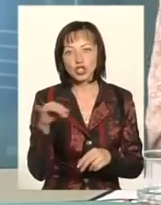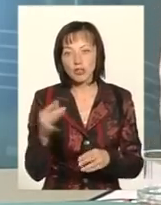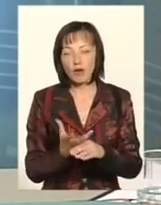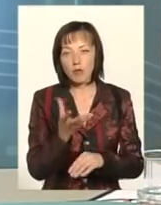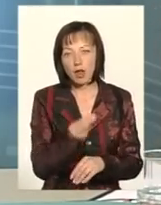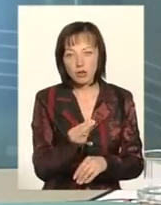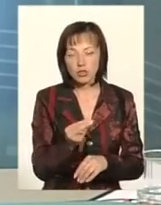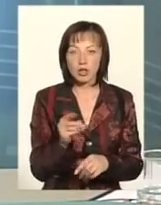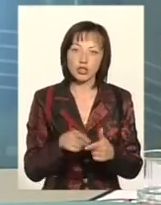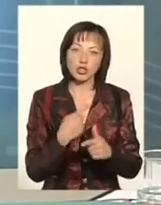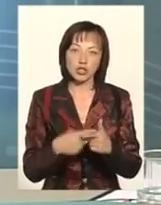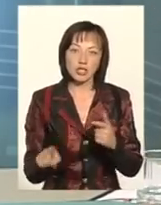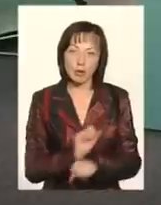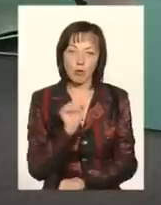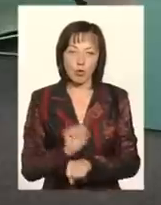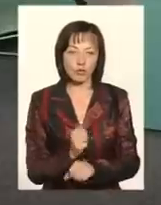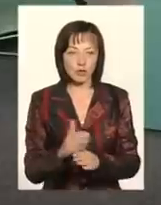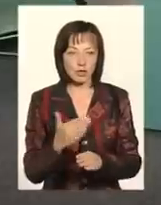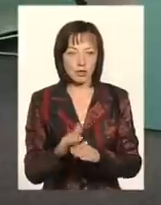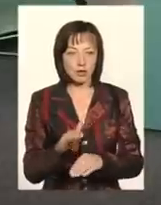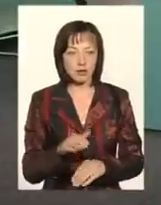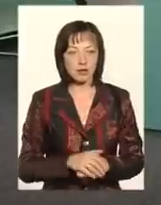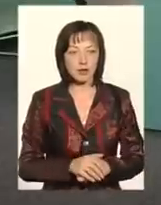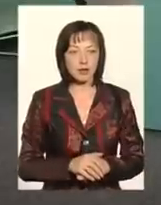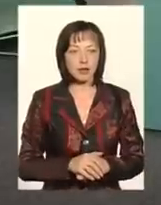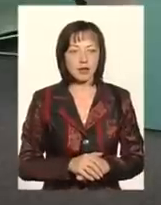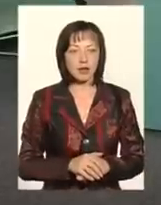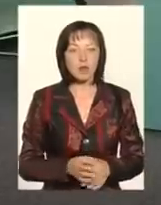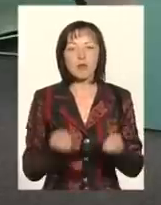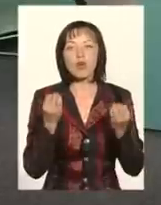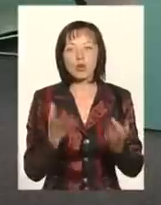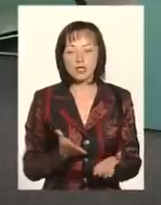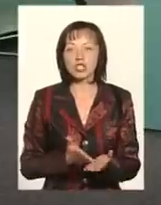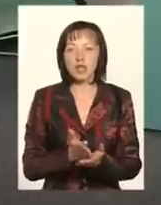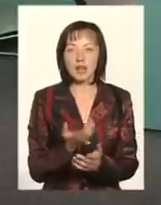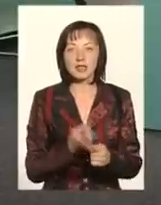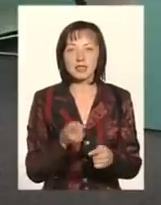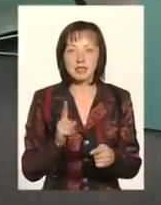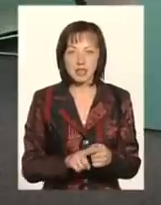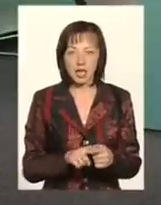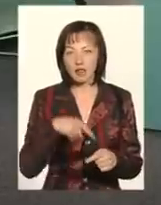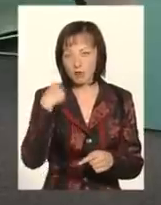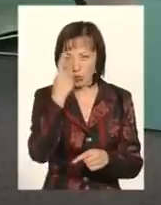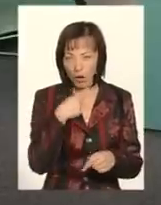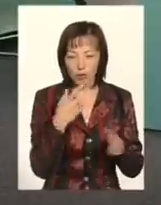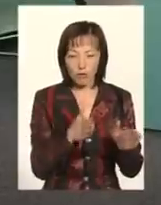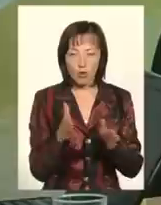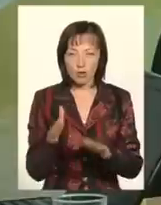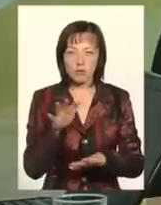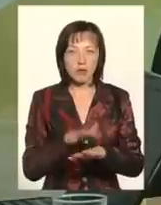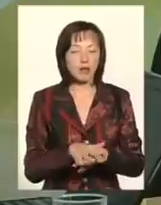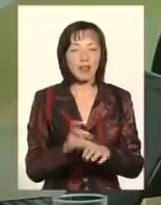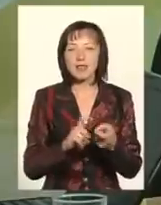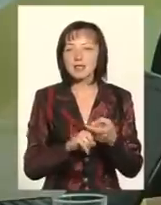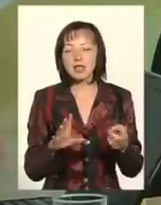виплачувати з Так значить простий шлях простий шлях - Це щоб в індивідуальному порядку банки Незалежно